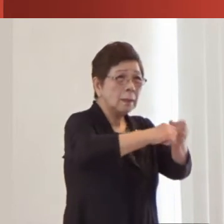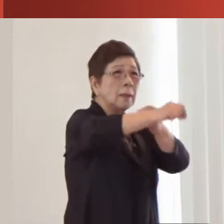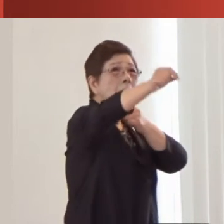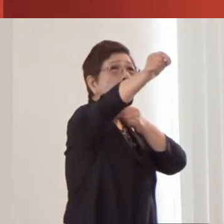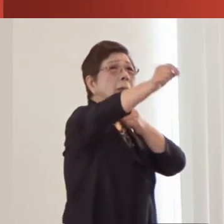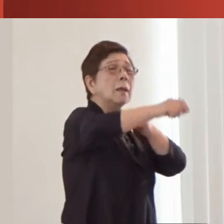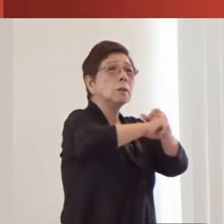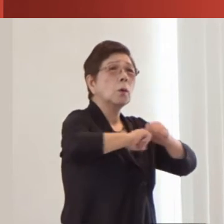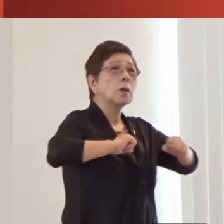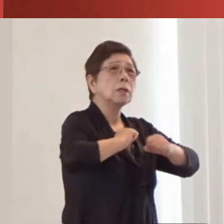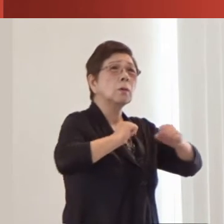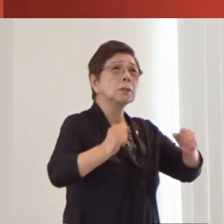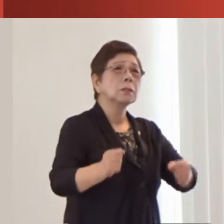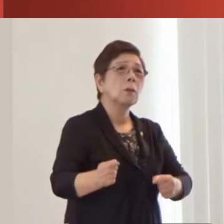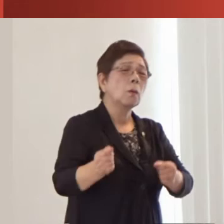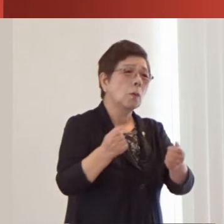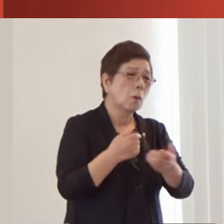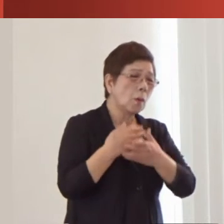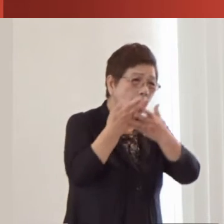が子と呼んでくださって、